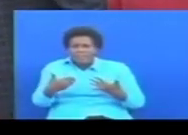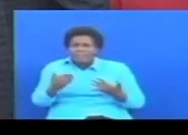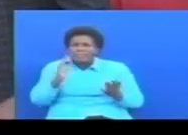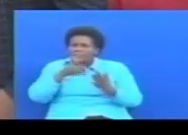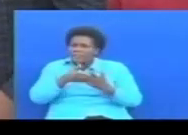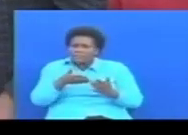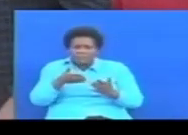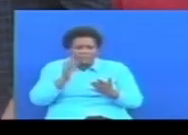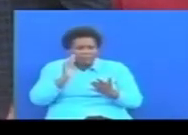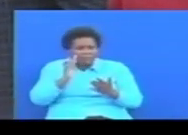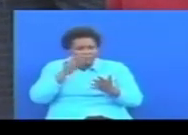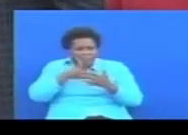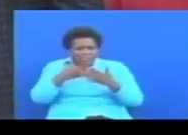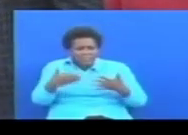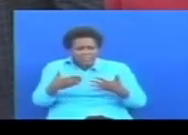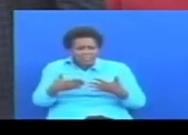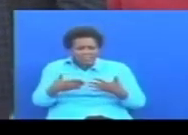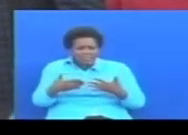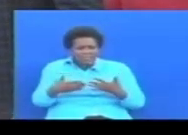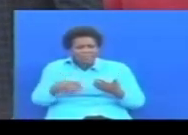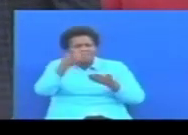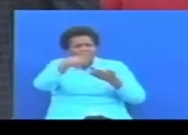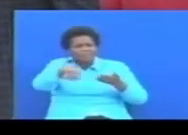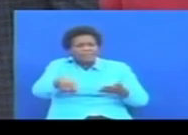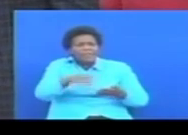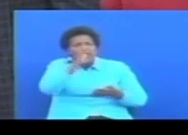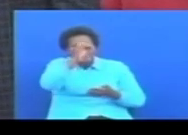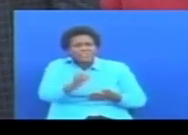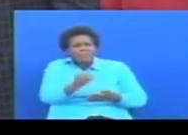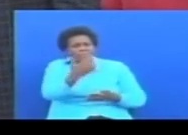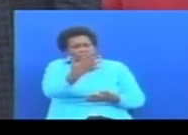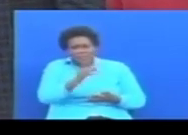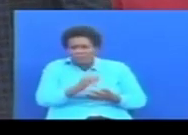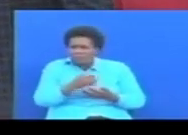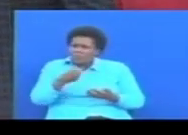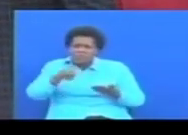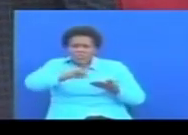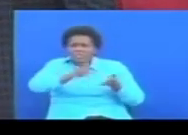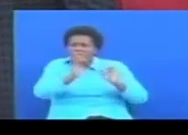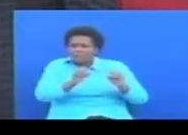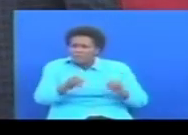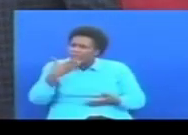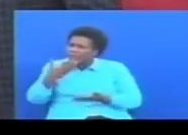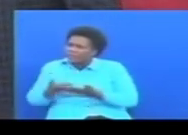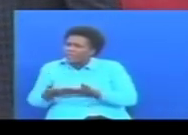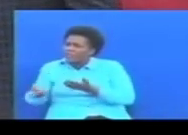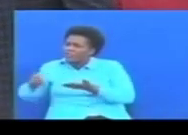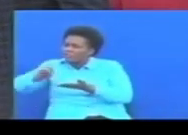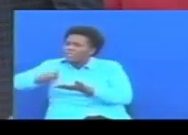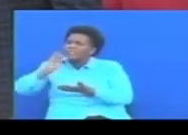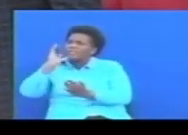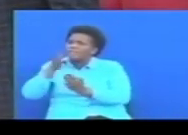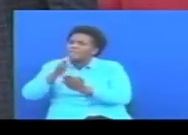5% tunaoipata kutokana na uvunaji huu wa misitu angalau ifike 10% ili kuweza kuinua kipato